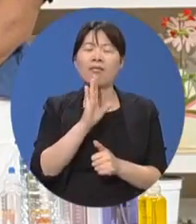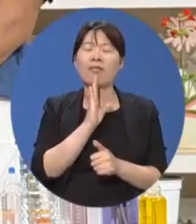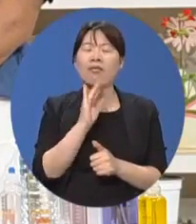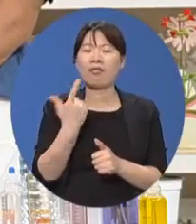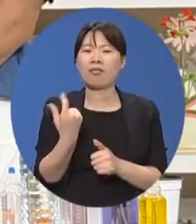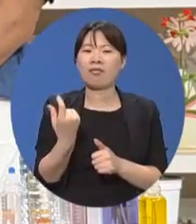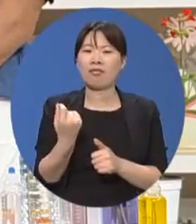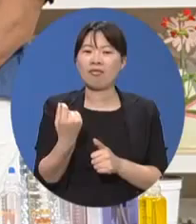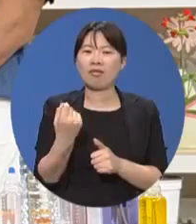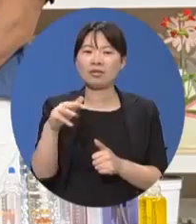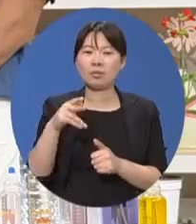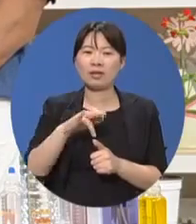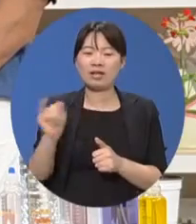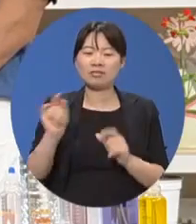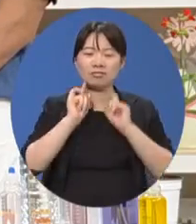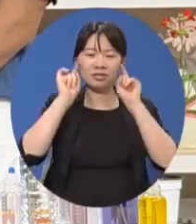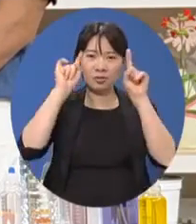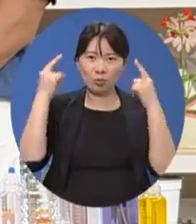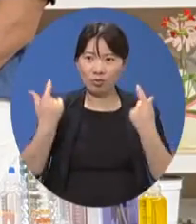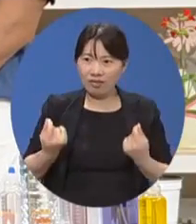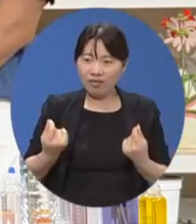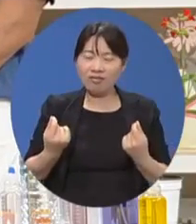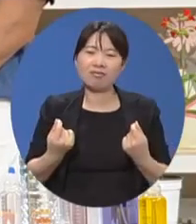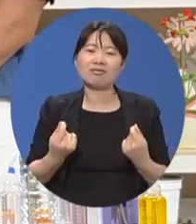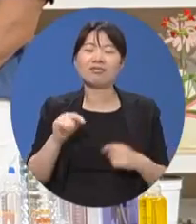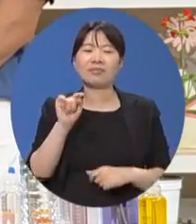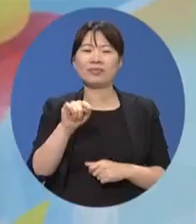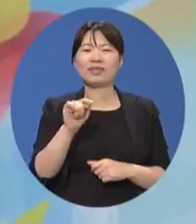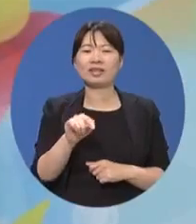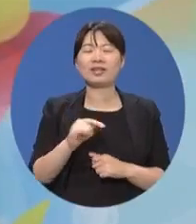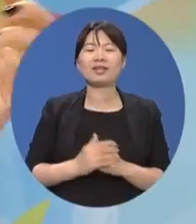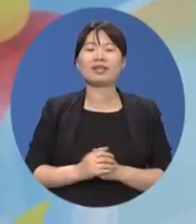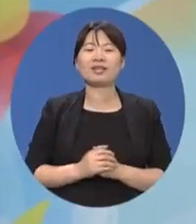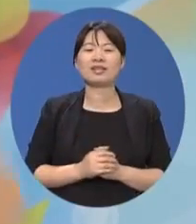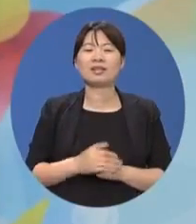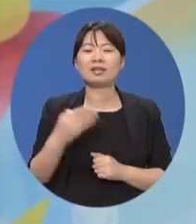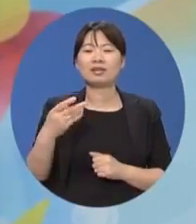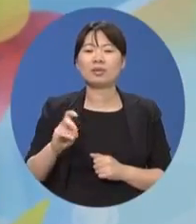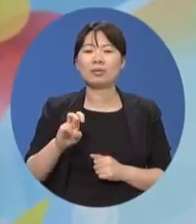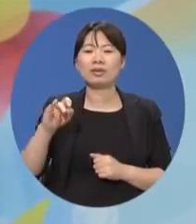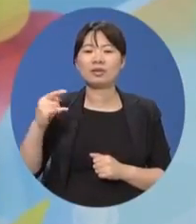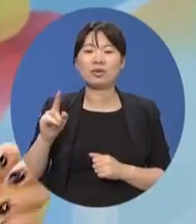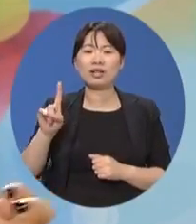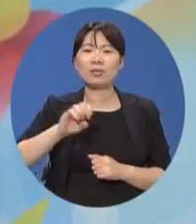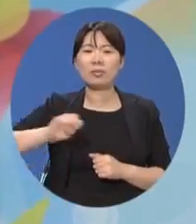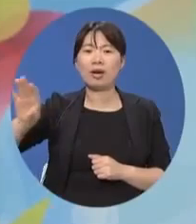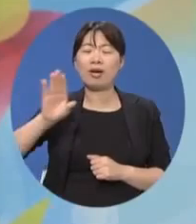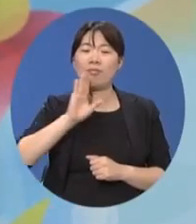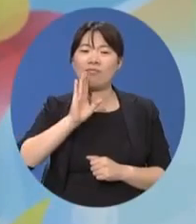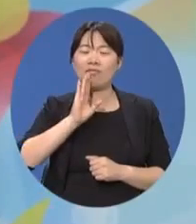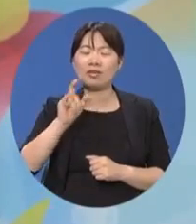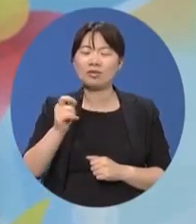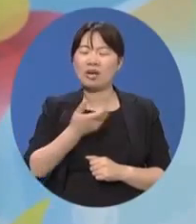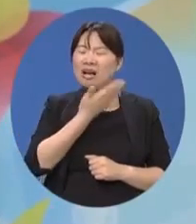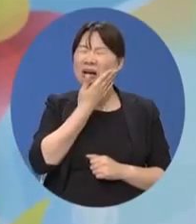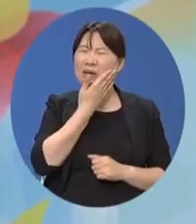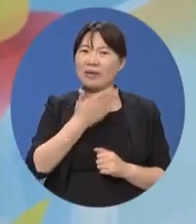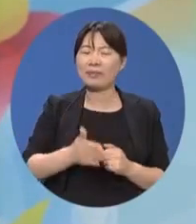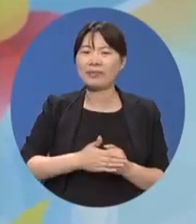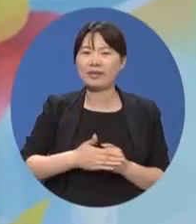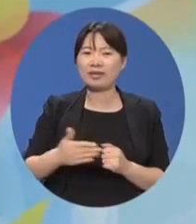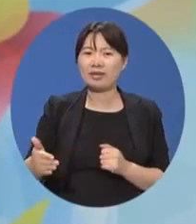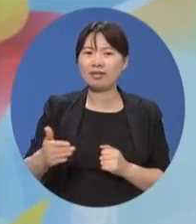길어요 그래서 생리 예언은 그러면 토 터널 버려야 되는 거잖아 만약에 좀 아까 보니까